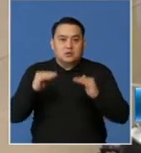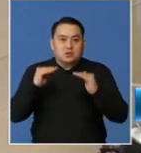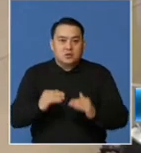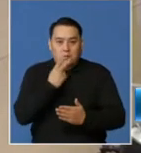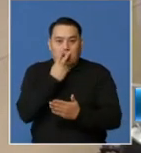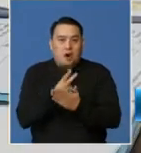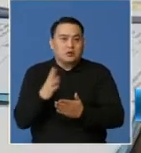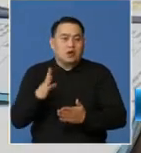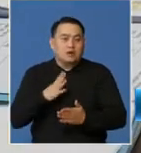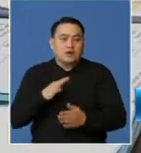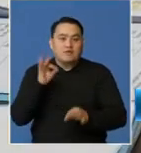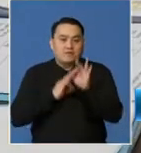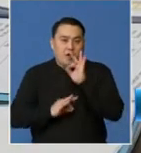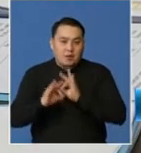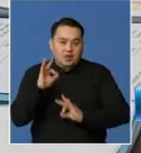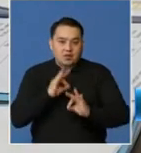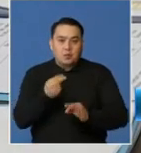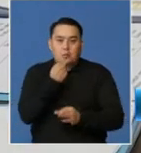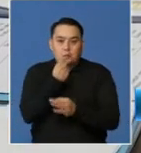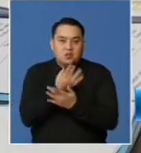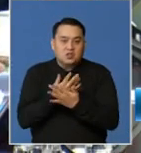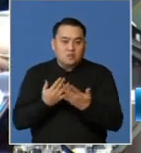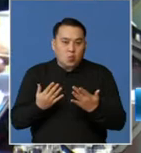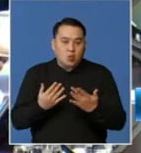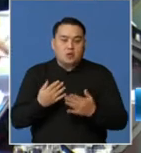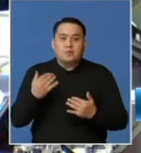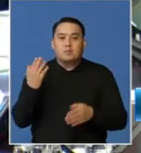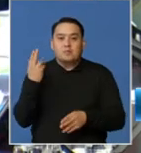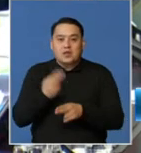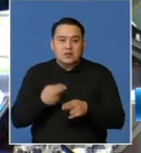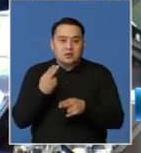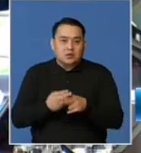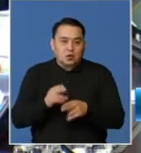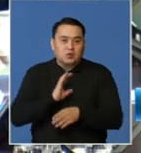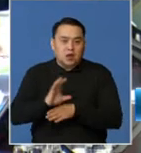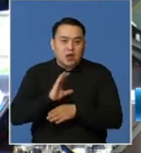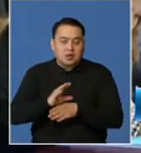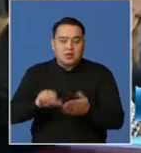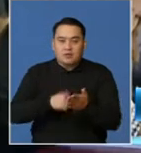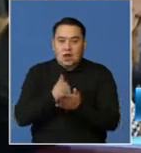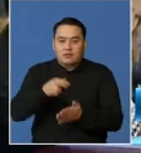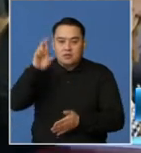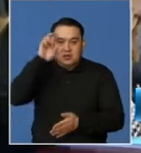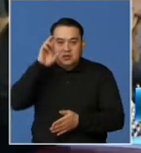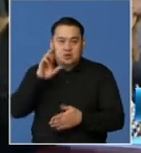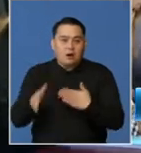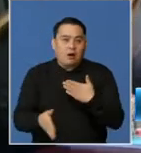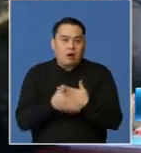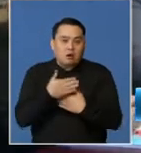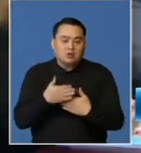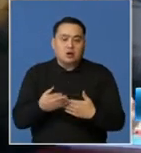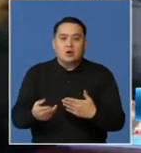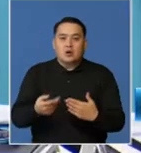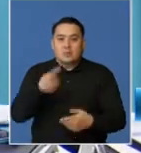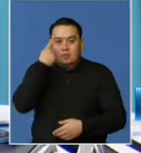низкие показатели продемонстрировали фармацевтика, пищевой блок, Бакытжан Сагинтаев отсчитал отстающие регионы